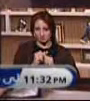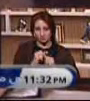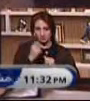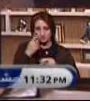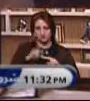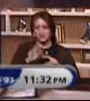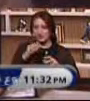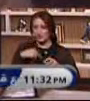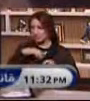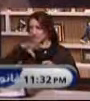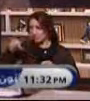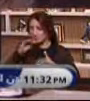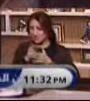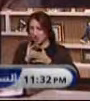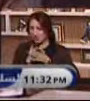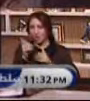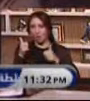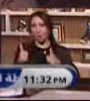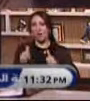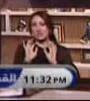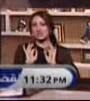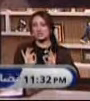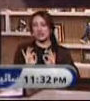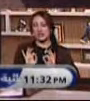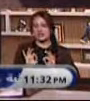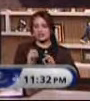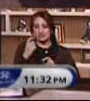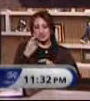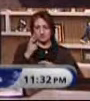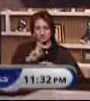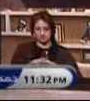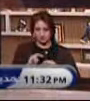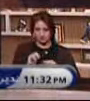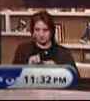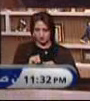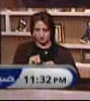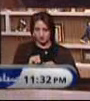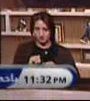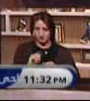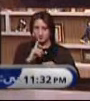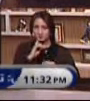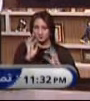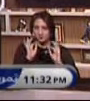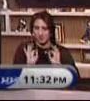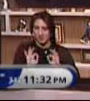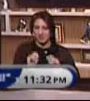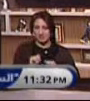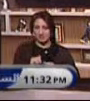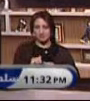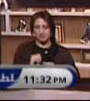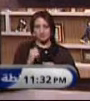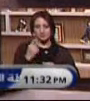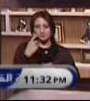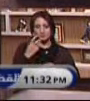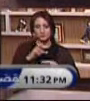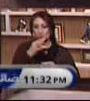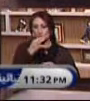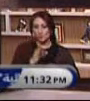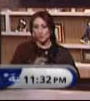والعالم الفلاني والداعي الفلاني والامام الفلاني والشيخ الفلاني والمقرئ الفلاني وبعدين طب سبحان الله العظيم.